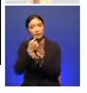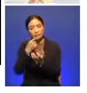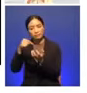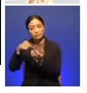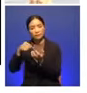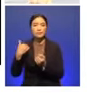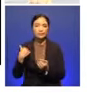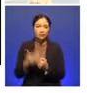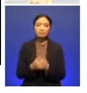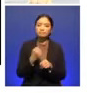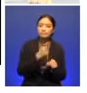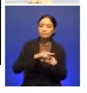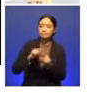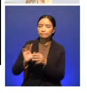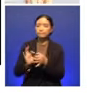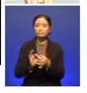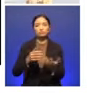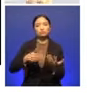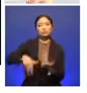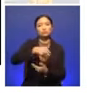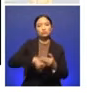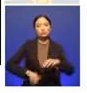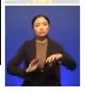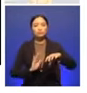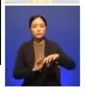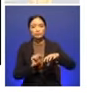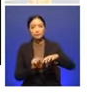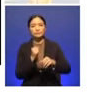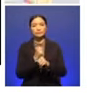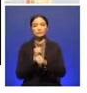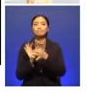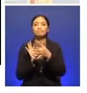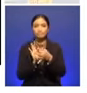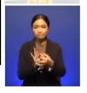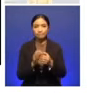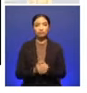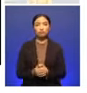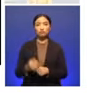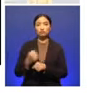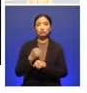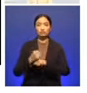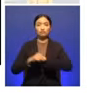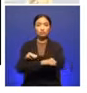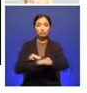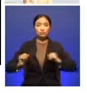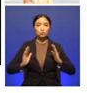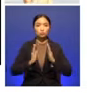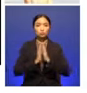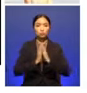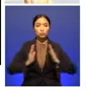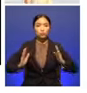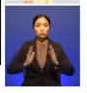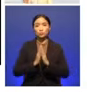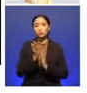นๆเนี่ยให้มันสอดคล้องกับสภาวะของเรือนจำนะคะส่วนของโยคะนี่ก็เป็นคล้ายๆกับเหมือนกับ